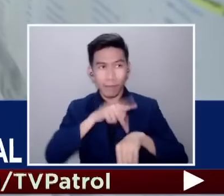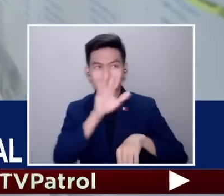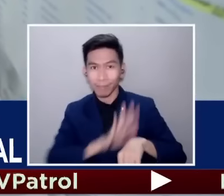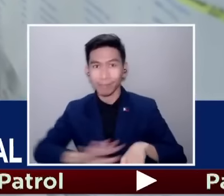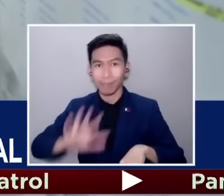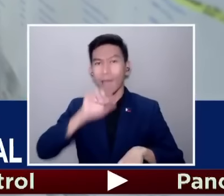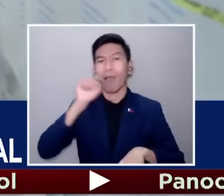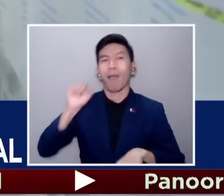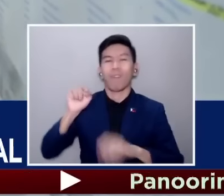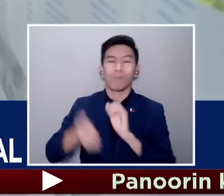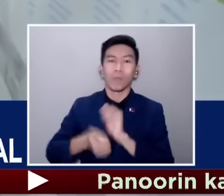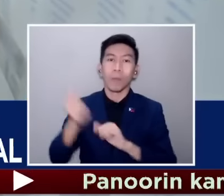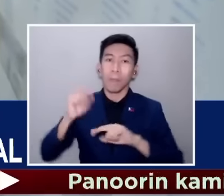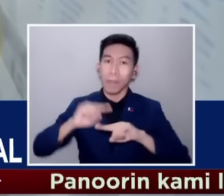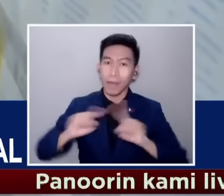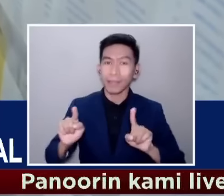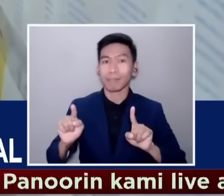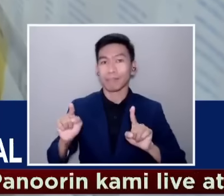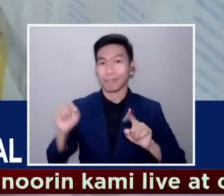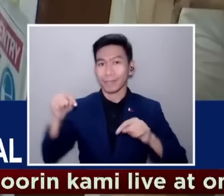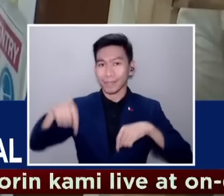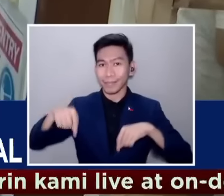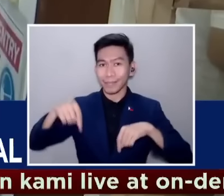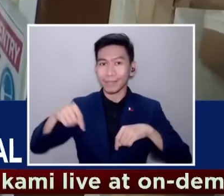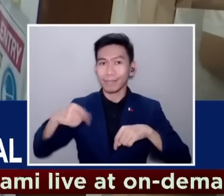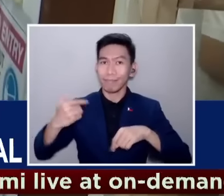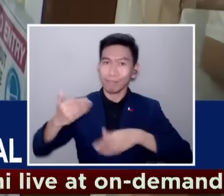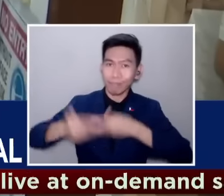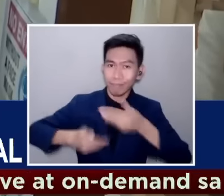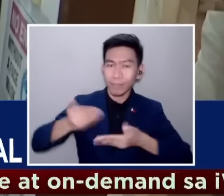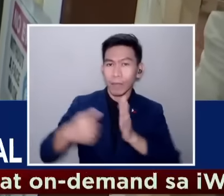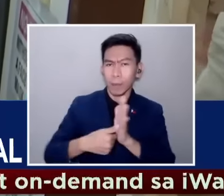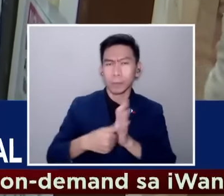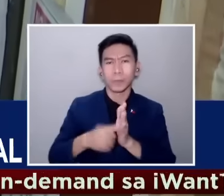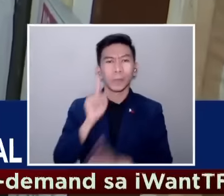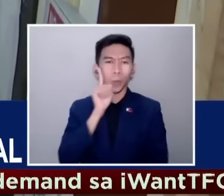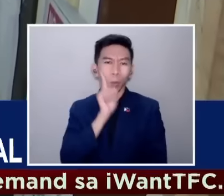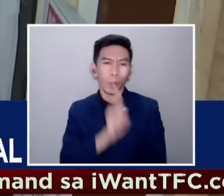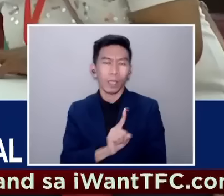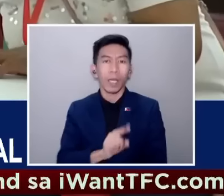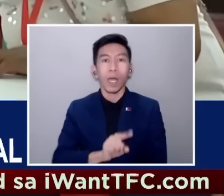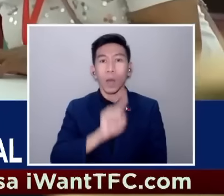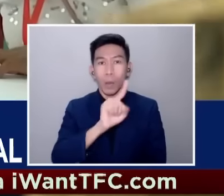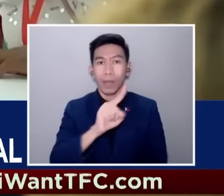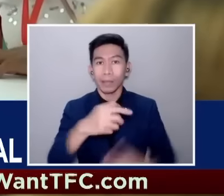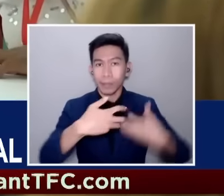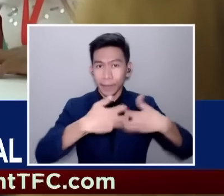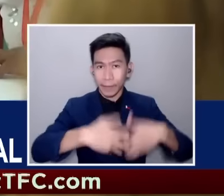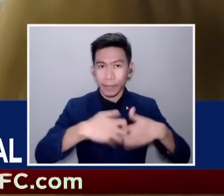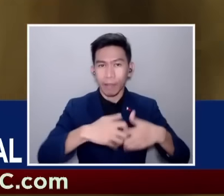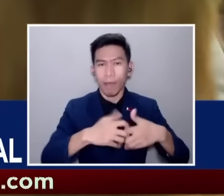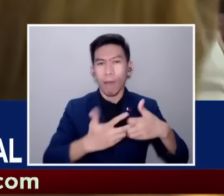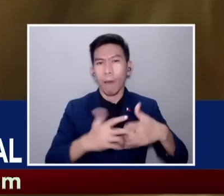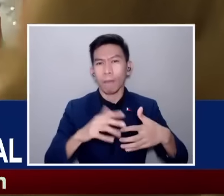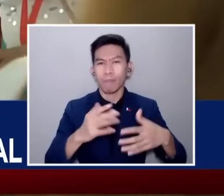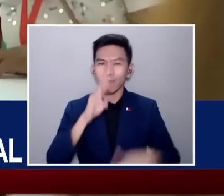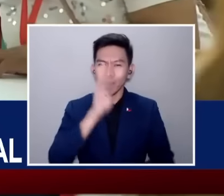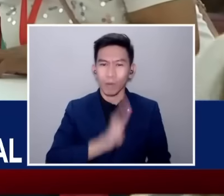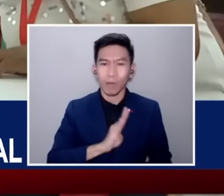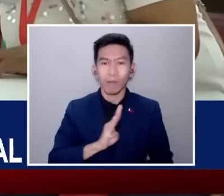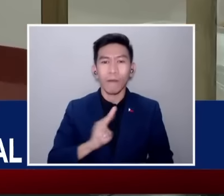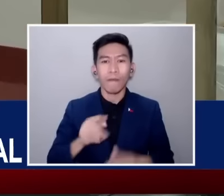naman sa kabuuan ang naging proseso ng pagboto. Isang vote counting machine ang nasira mula sa higit 60